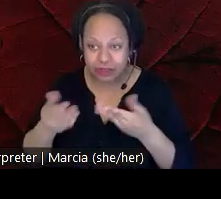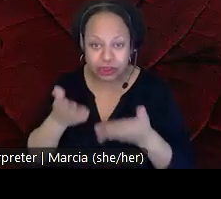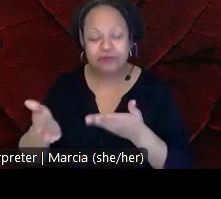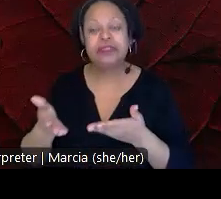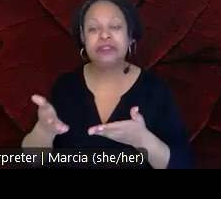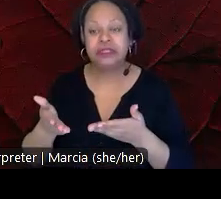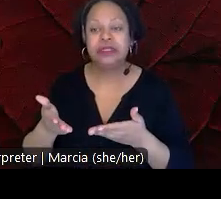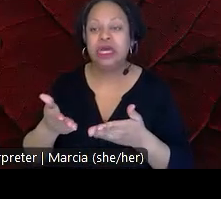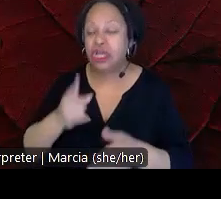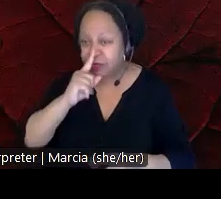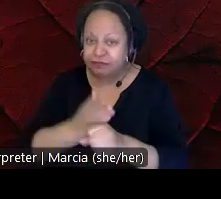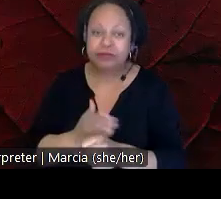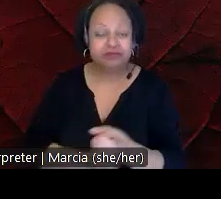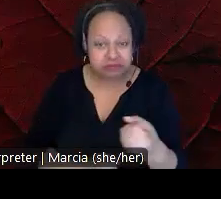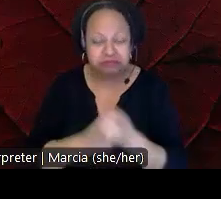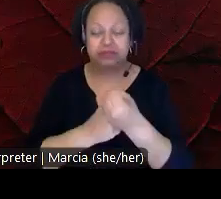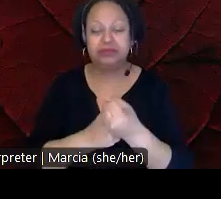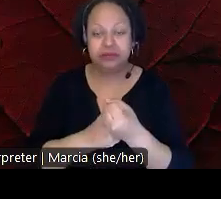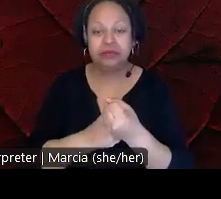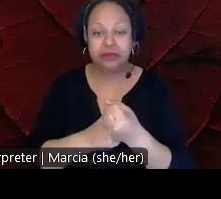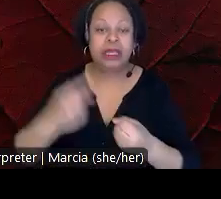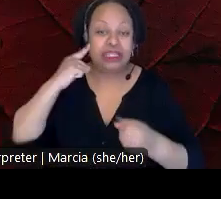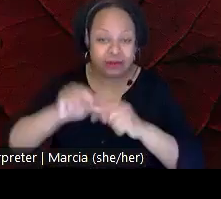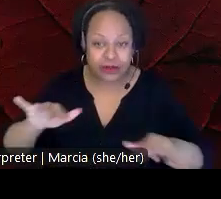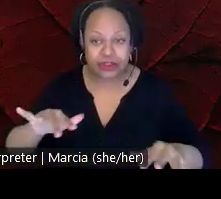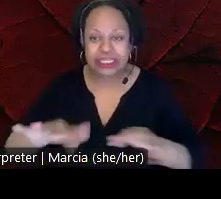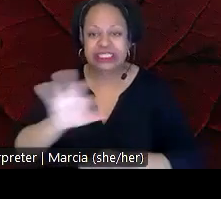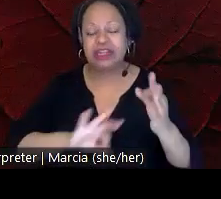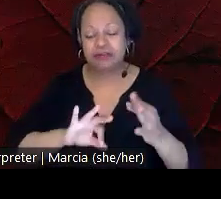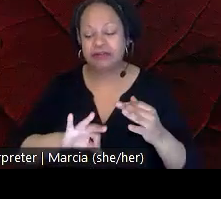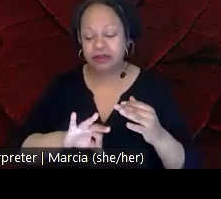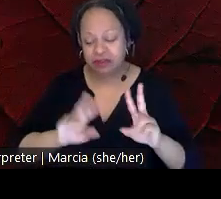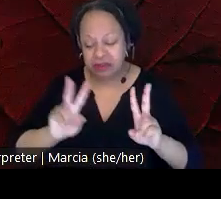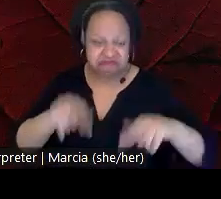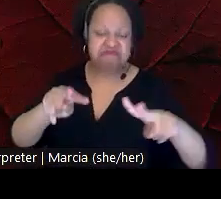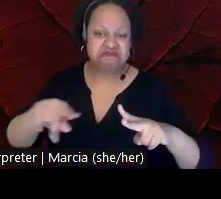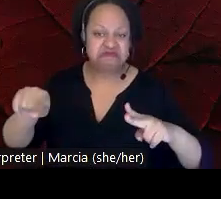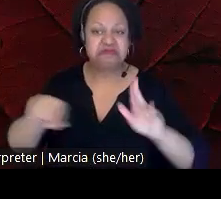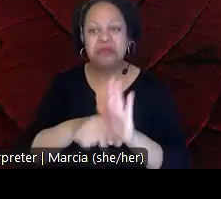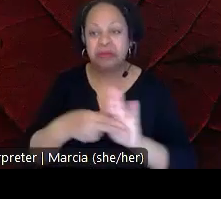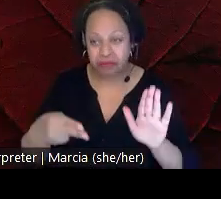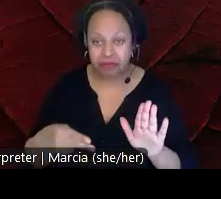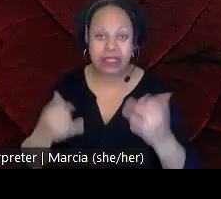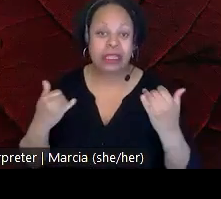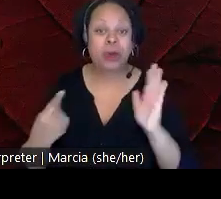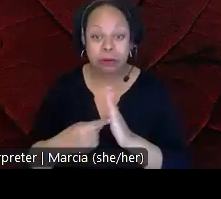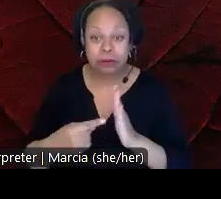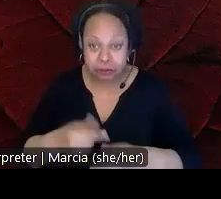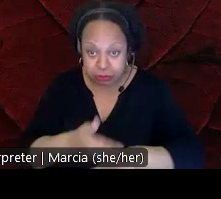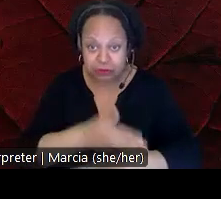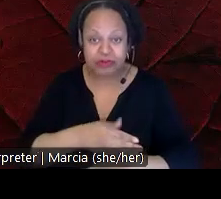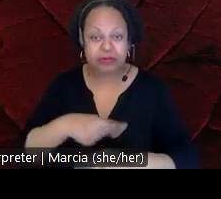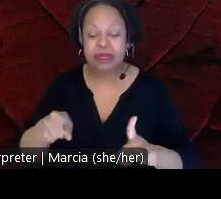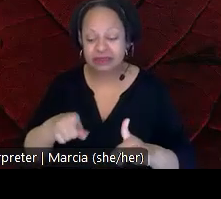affirmatif, c'est de là que nous partons. Nous savons que la représentation s'est améliorée. Nous n'y sommes